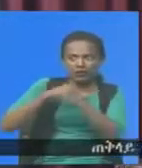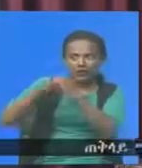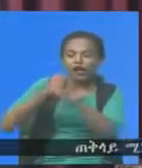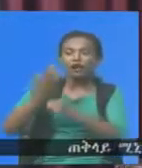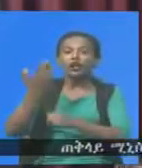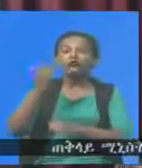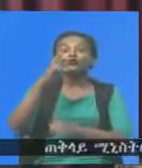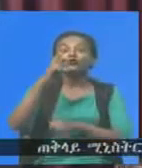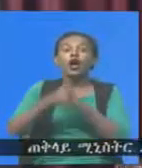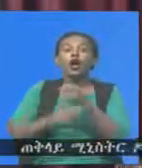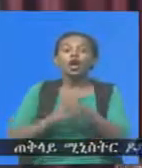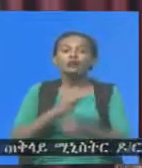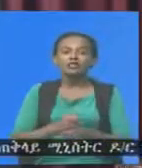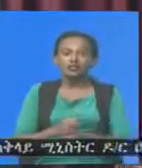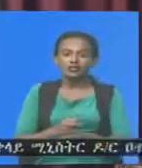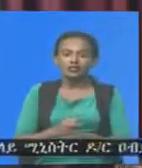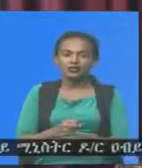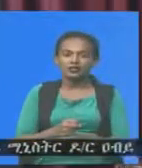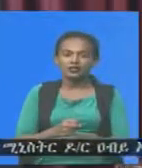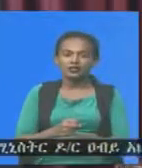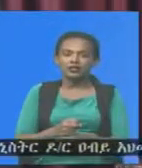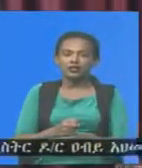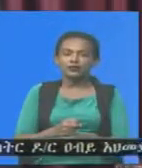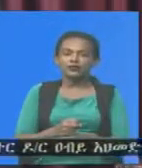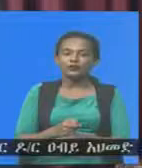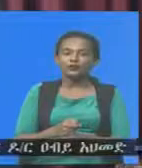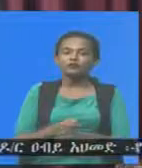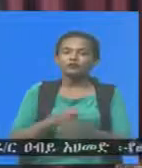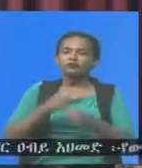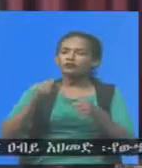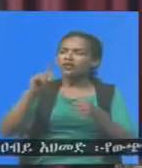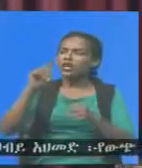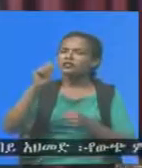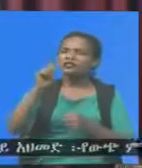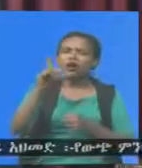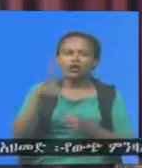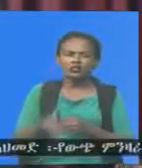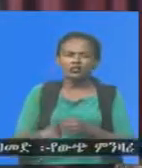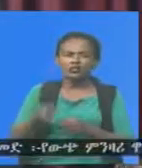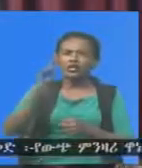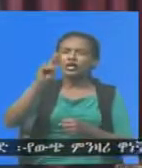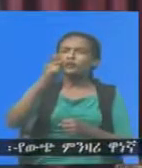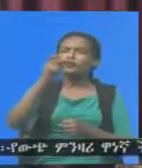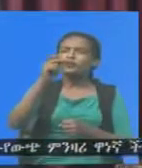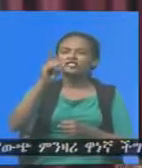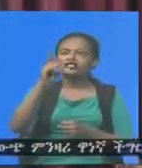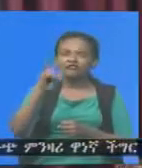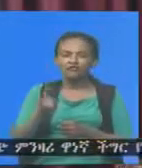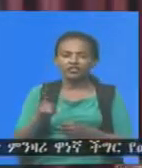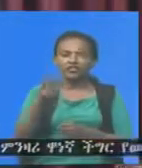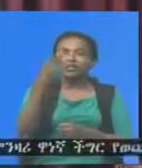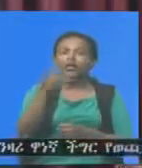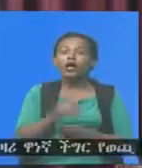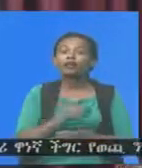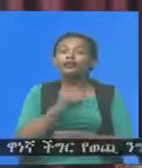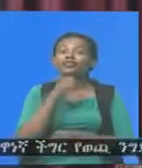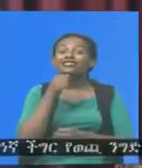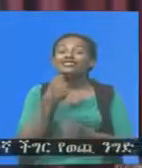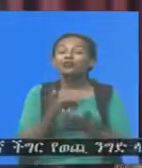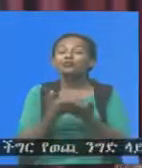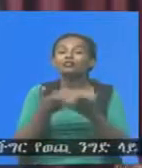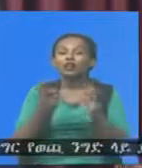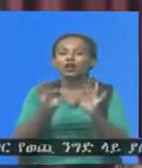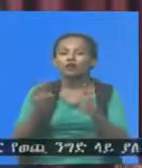20 አመታት ሚጋ 9 ታንክ መድፍ ያልተገዛ መሳሪያ የለም